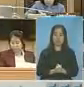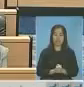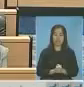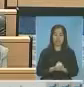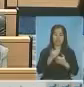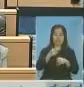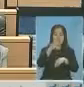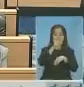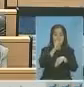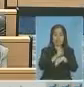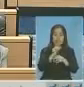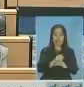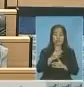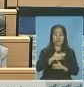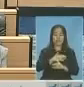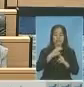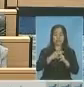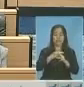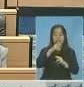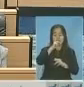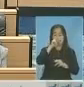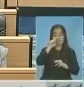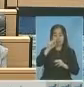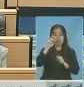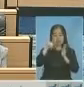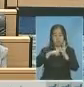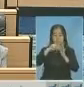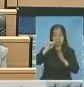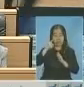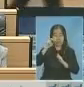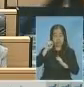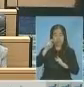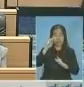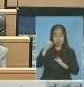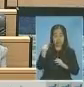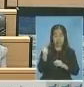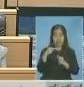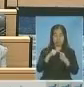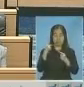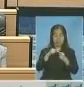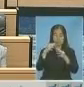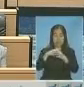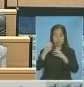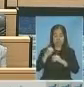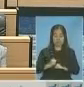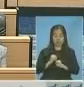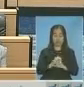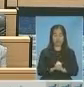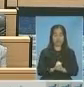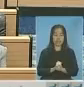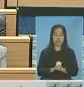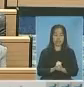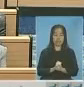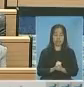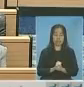กลับเรียนท่านประธานสภาที่เคารพดิฉันนางสาวรังสิมาล้อรัศมีสมาชิกสภาผู้แทนราษฎรพรรคประชาธิปัตย์จังหวัดสมุทรสง